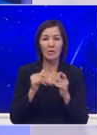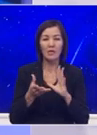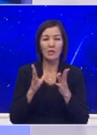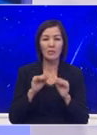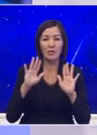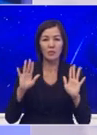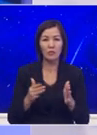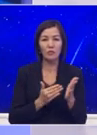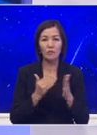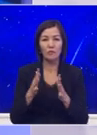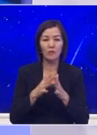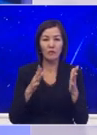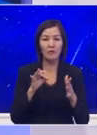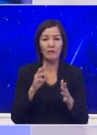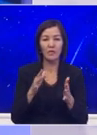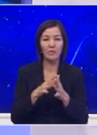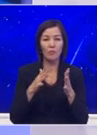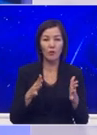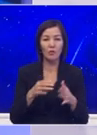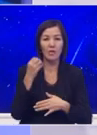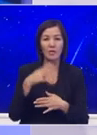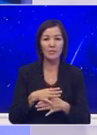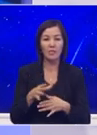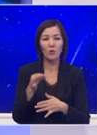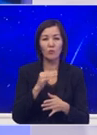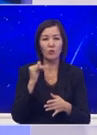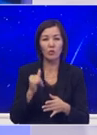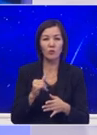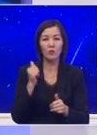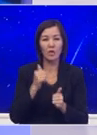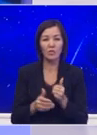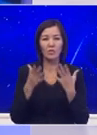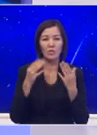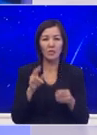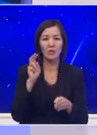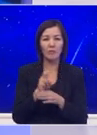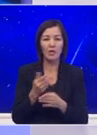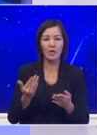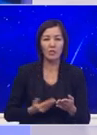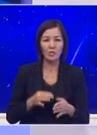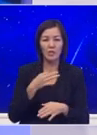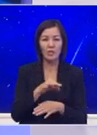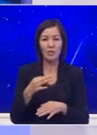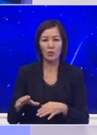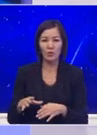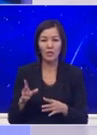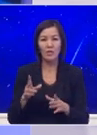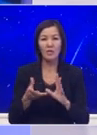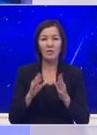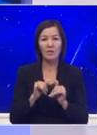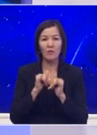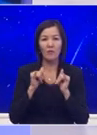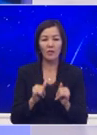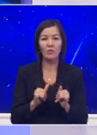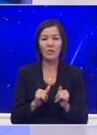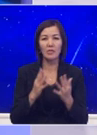случаях возросло в 2 раза и в кардиологическом центре области жить с у куда ежедневно обращаются жители региона из-за увеличения